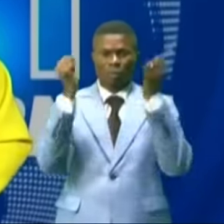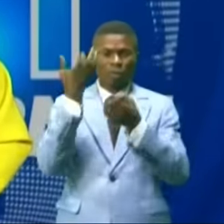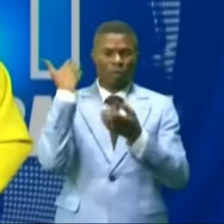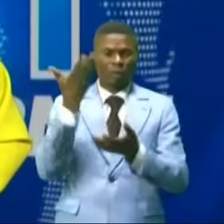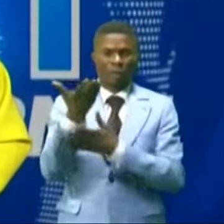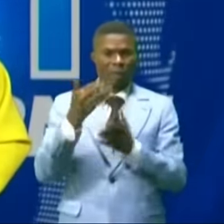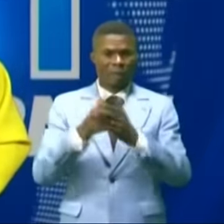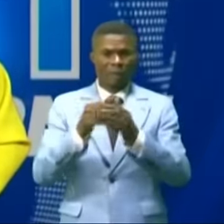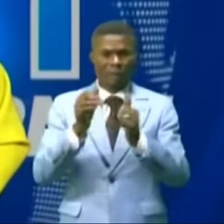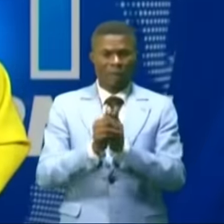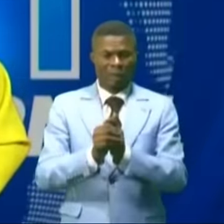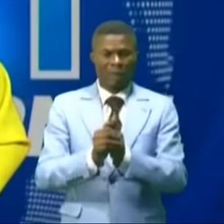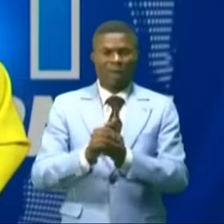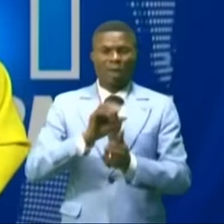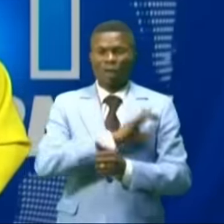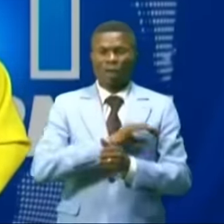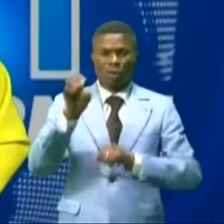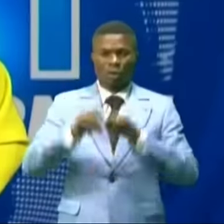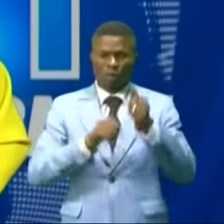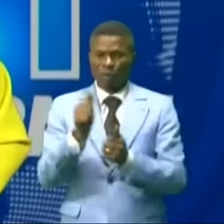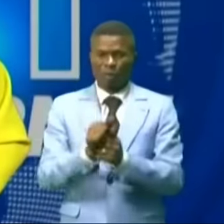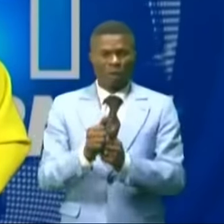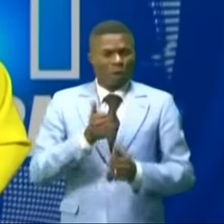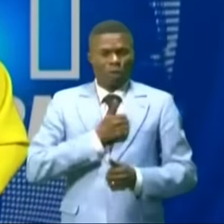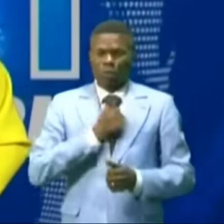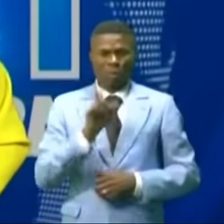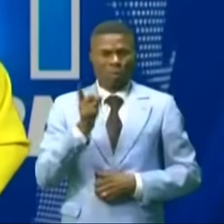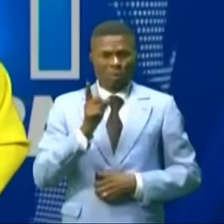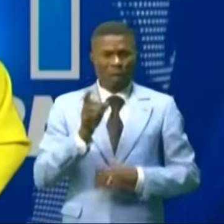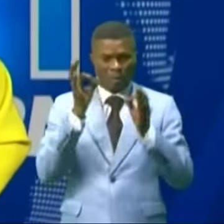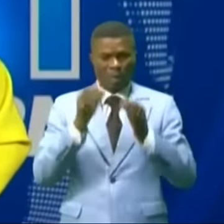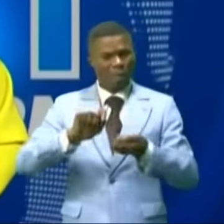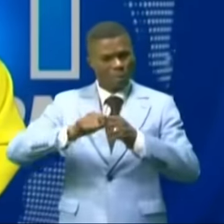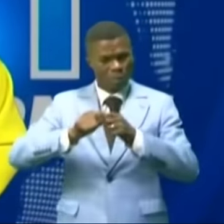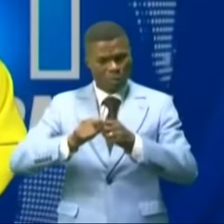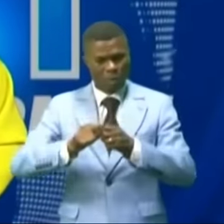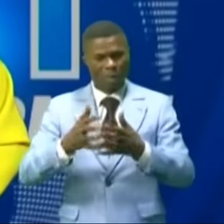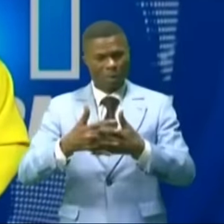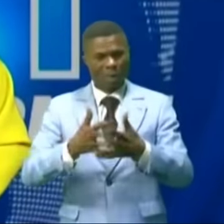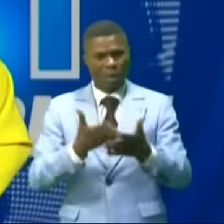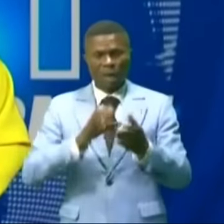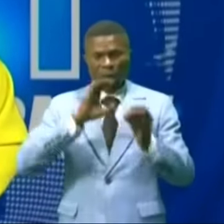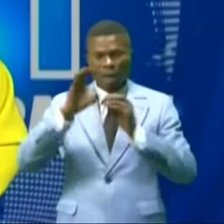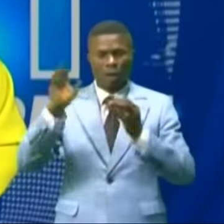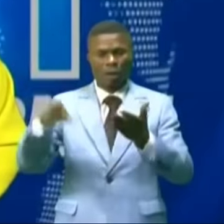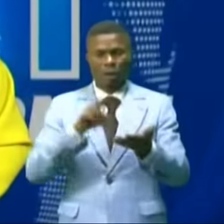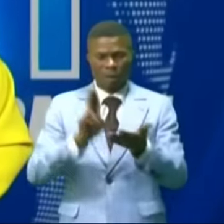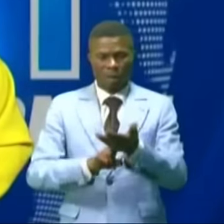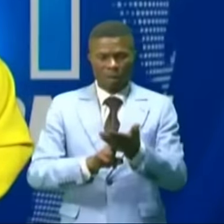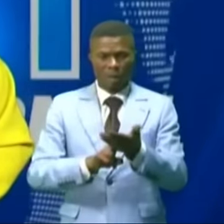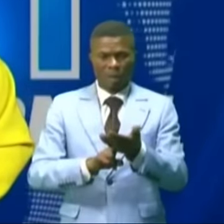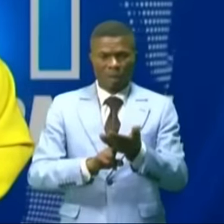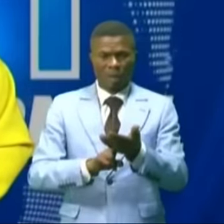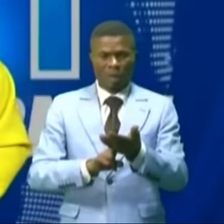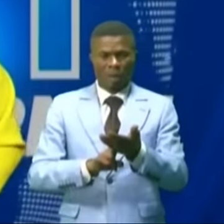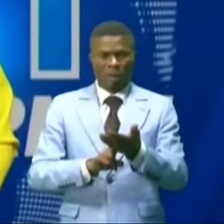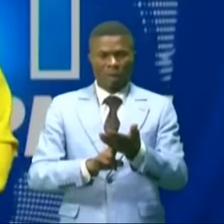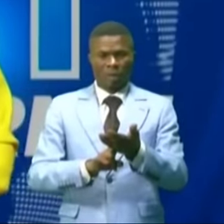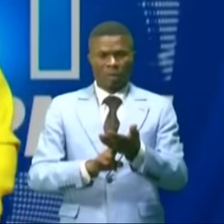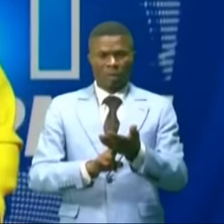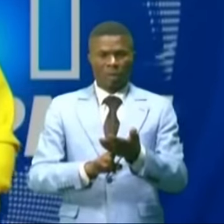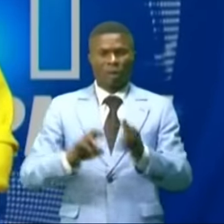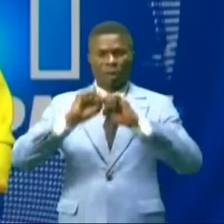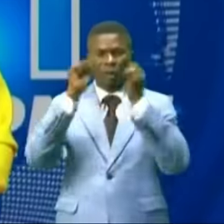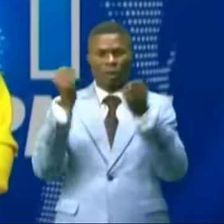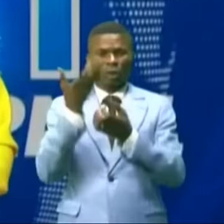ses excuses pour ce désagrément indépendamment de sa bonne volonté. C'est un communiqué signé par la